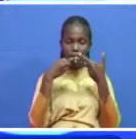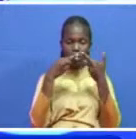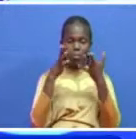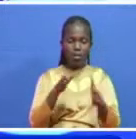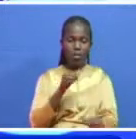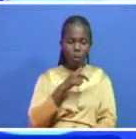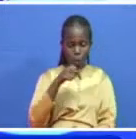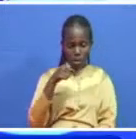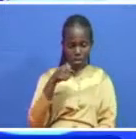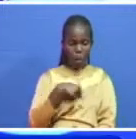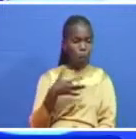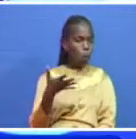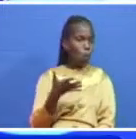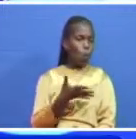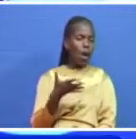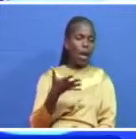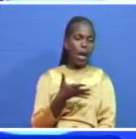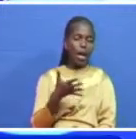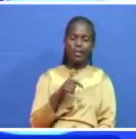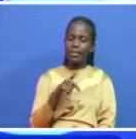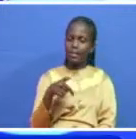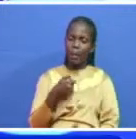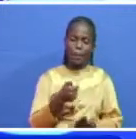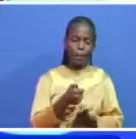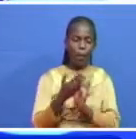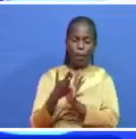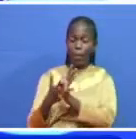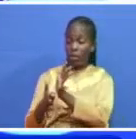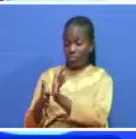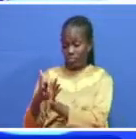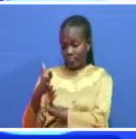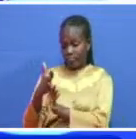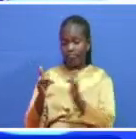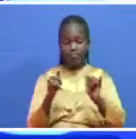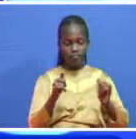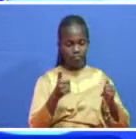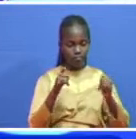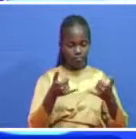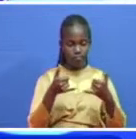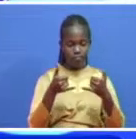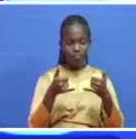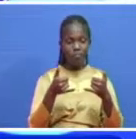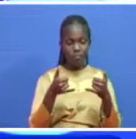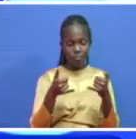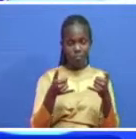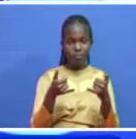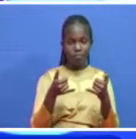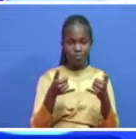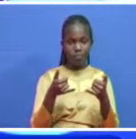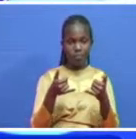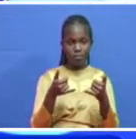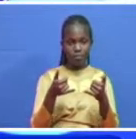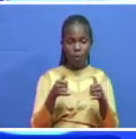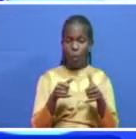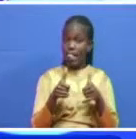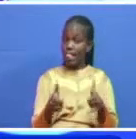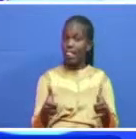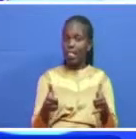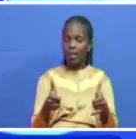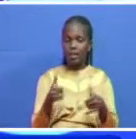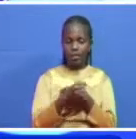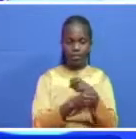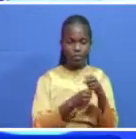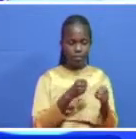ma Mauvoo alame dhitwe maitu redhesia kukumba nisia na kuetea Mauvoo maitu ndhini wabilingi wa Mauvoo undu vaili